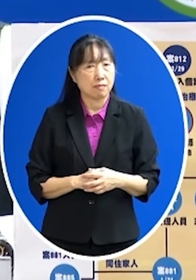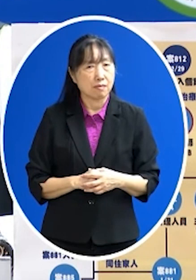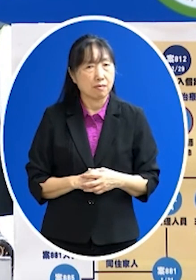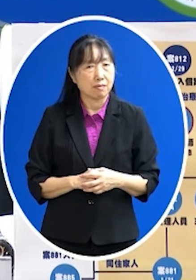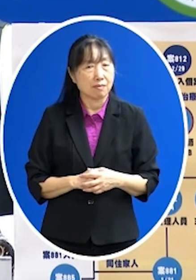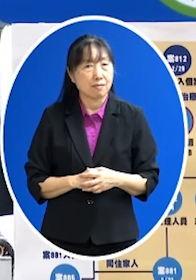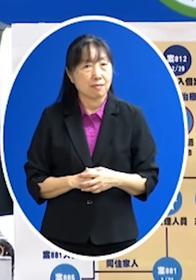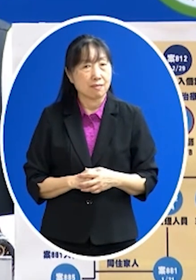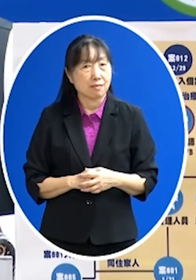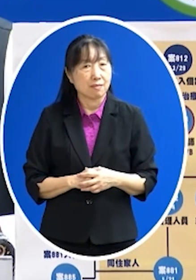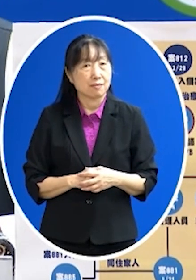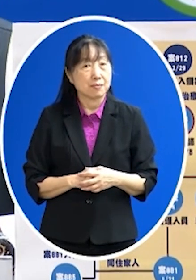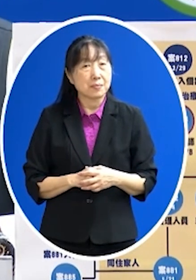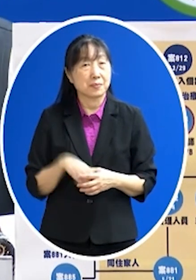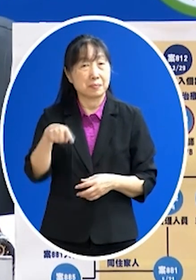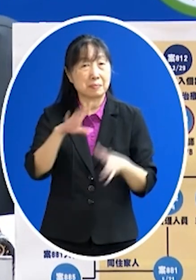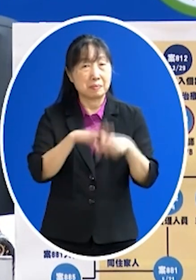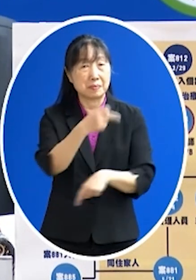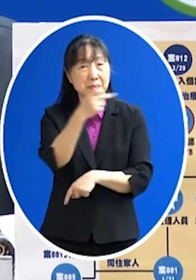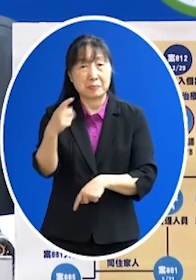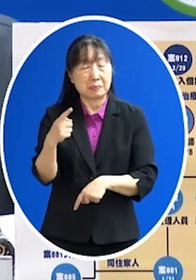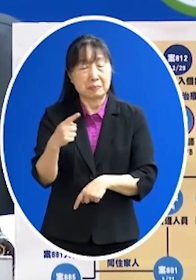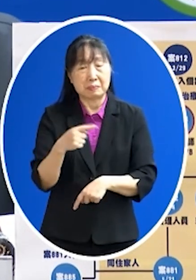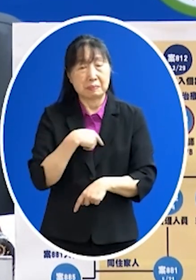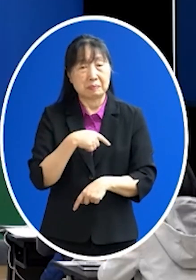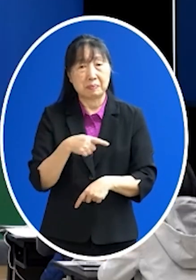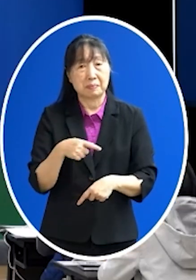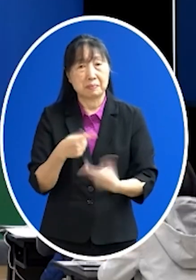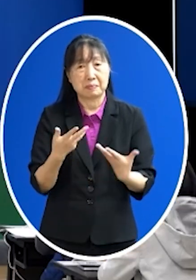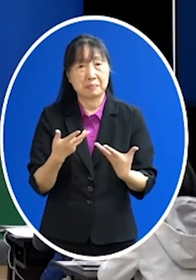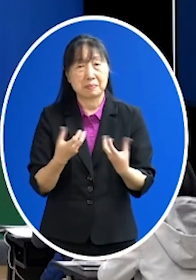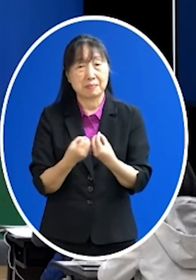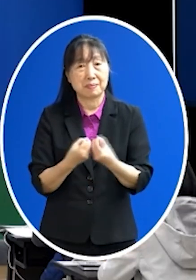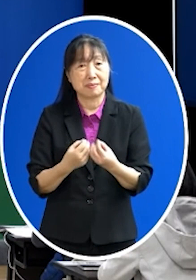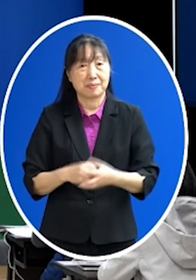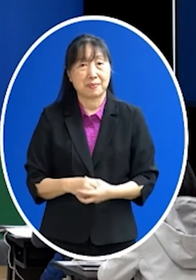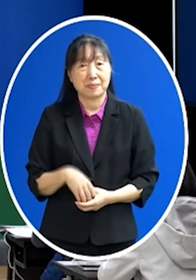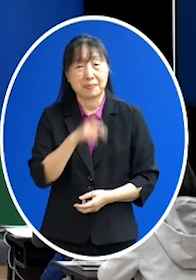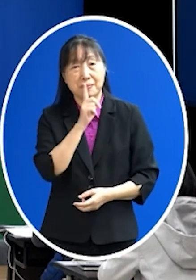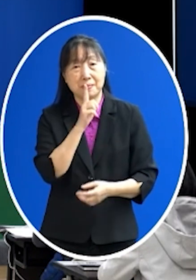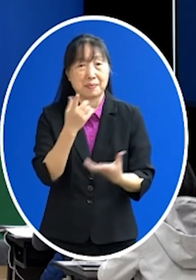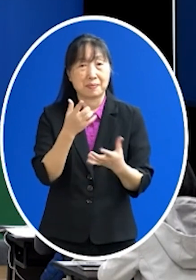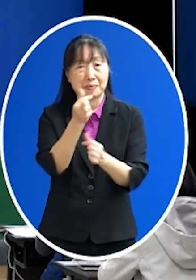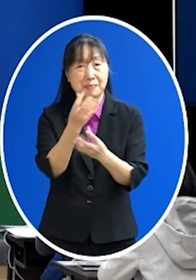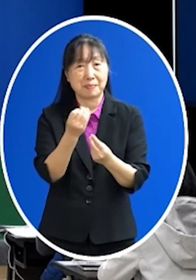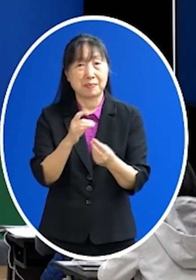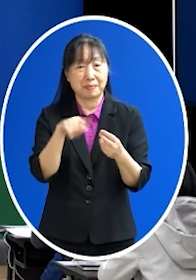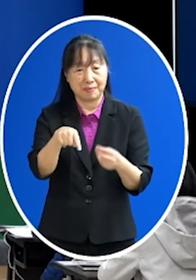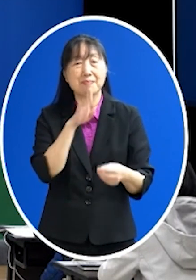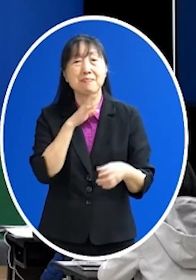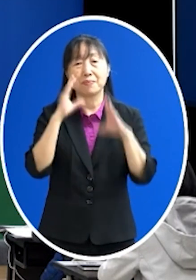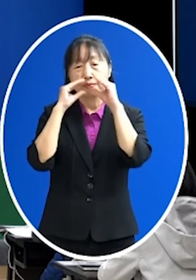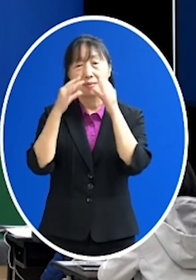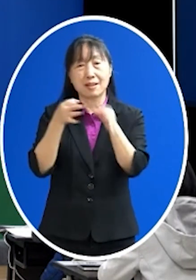Morning Moon Bakery， 这只有英文名称呐、啊，它没有哈，这是一个面包店，然后在